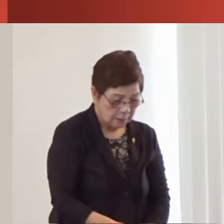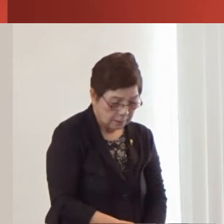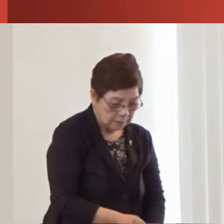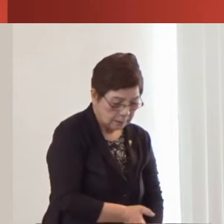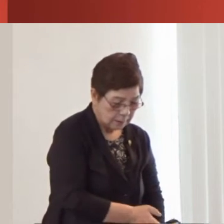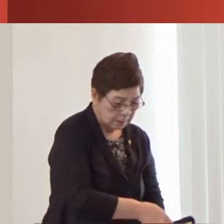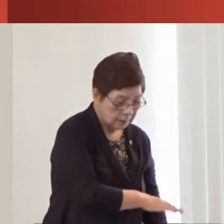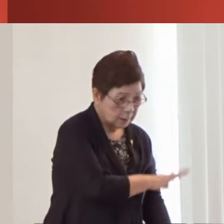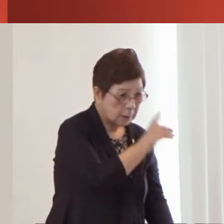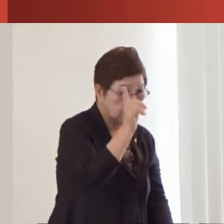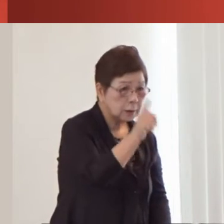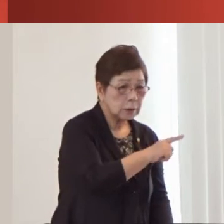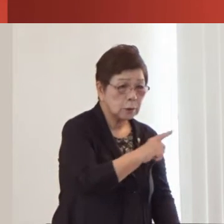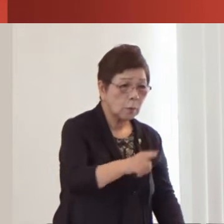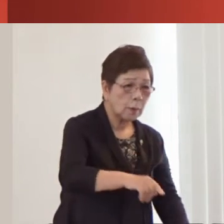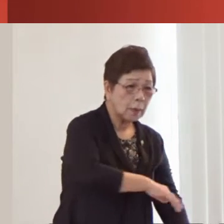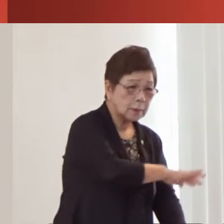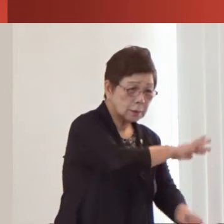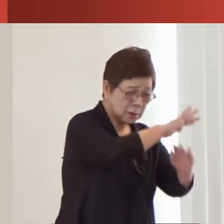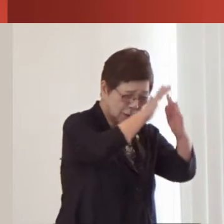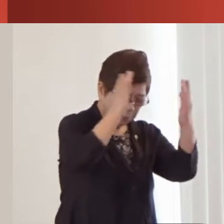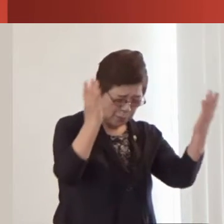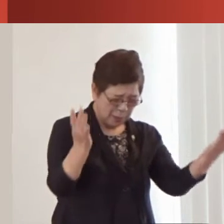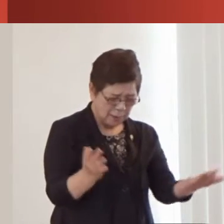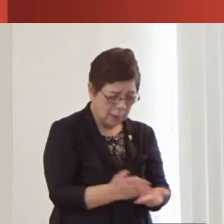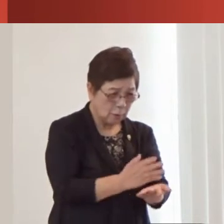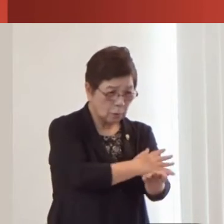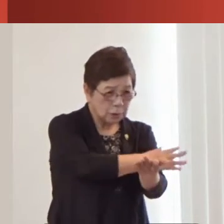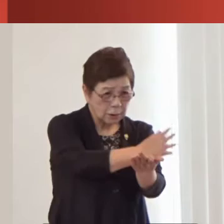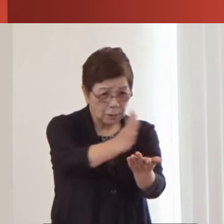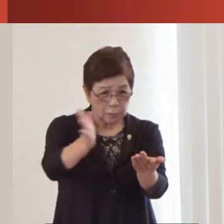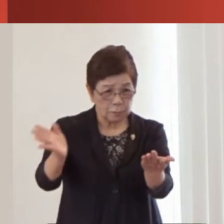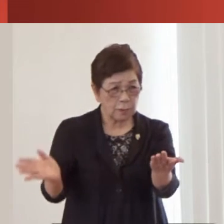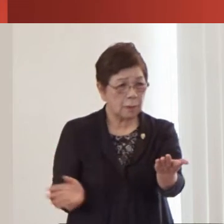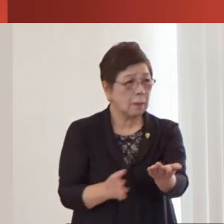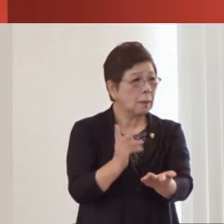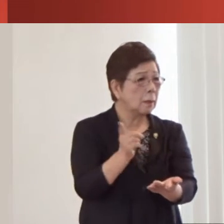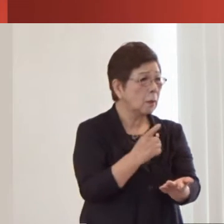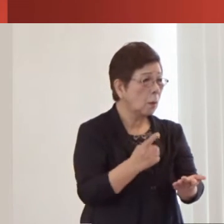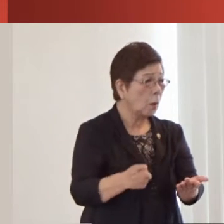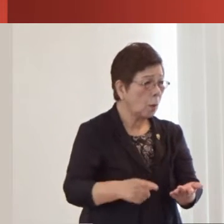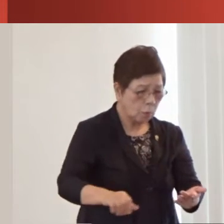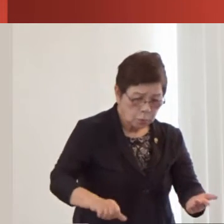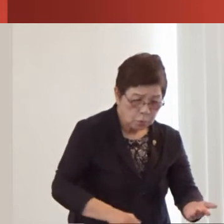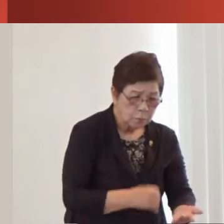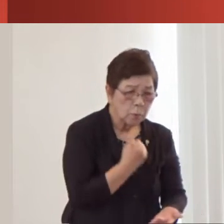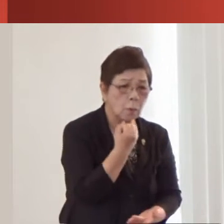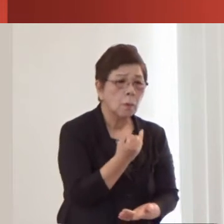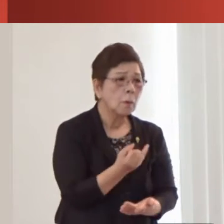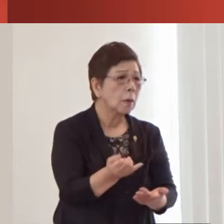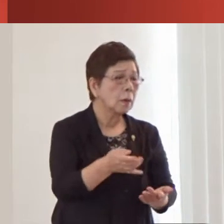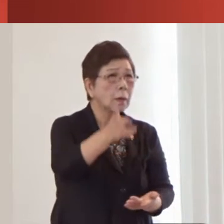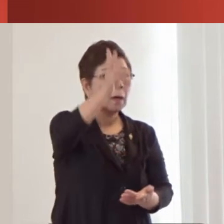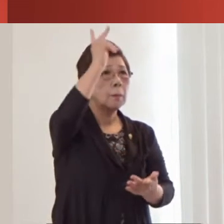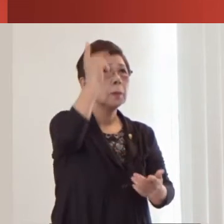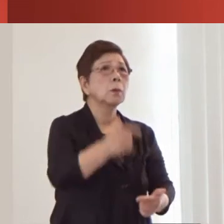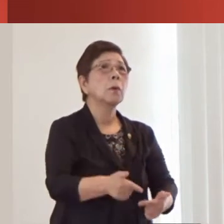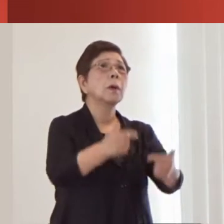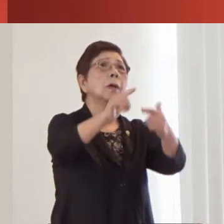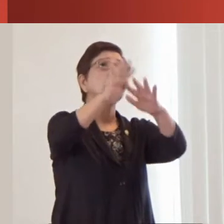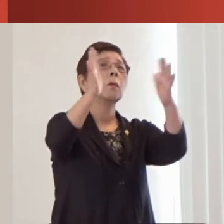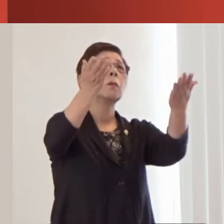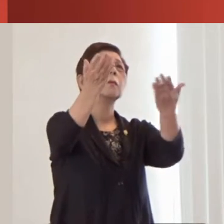皆、全ての人類は罪を犯して神の栄光を受けられなくなっ